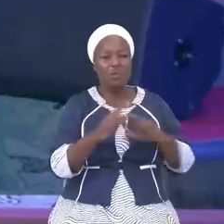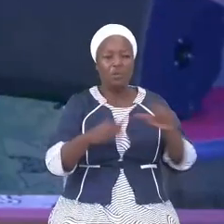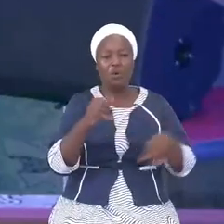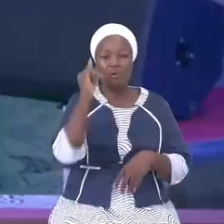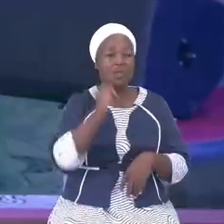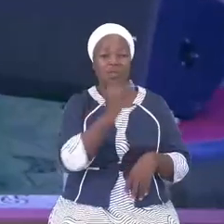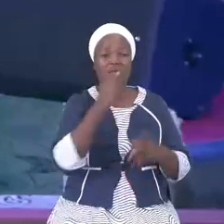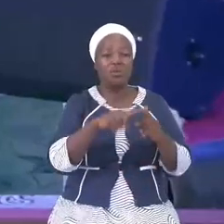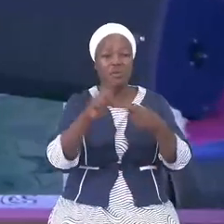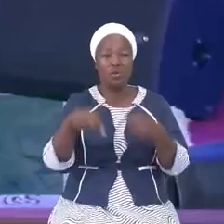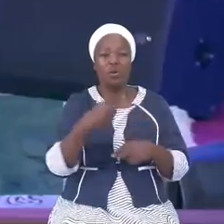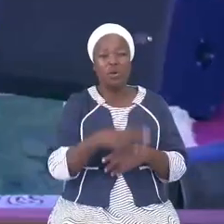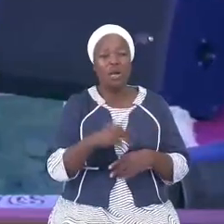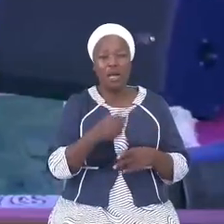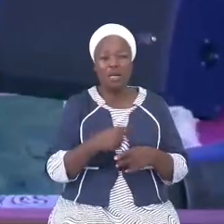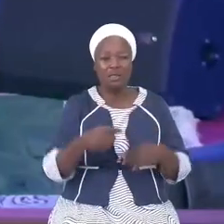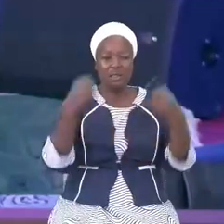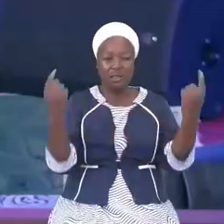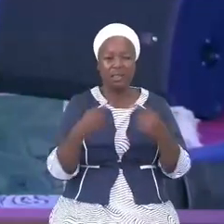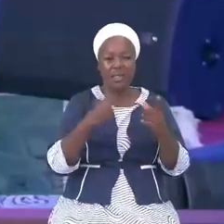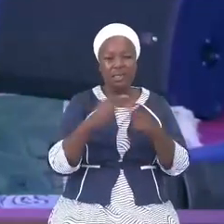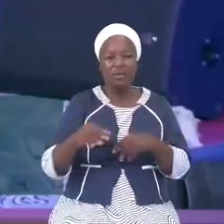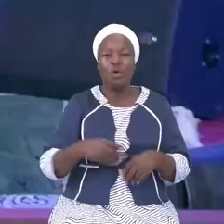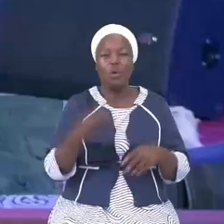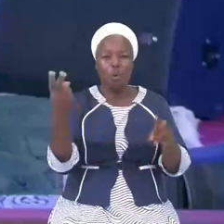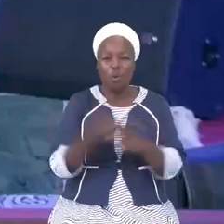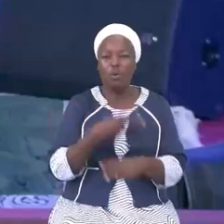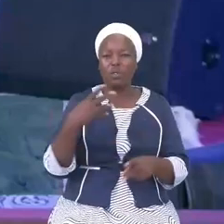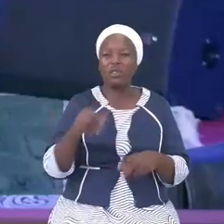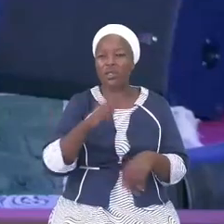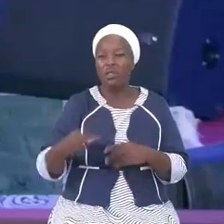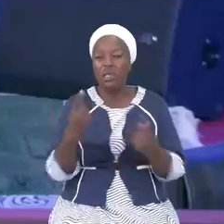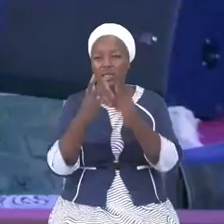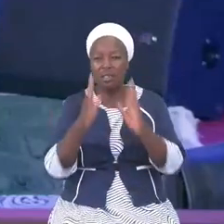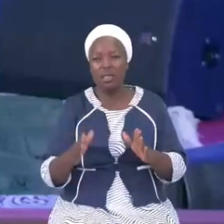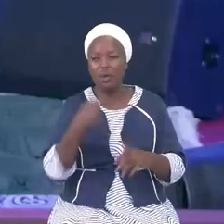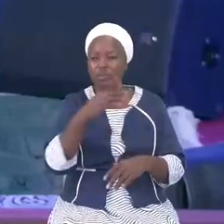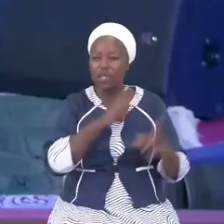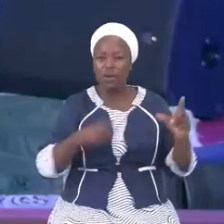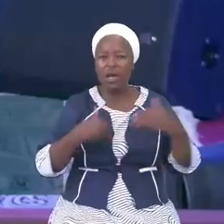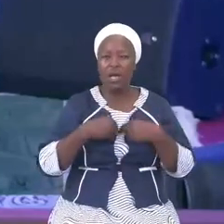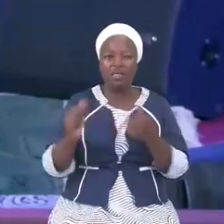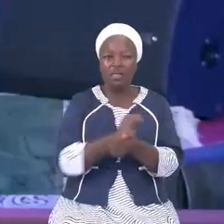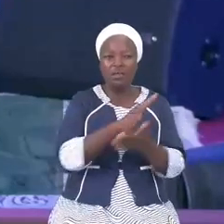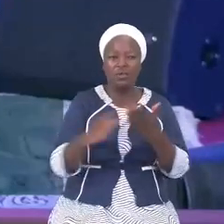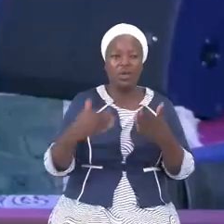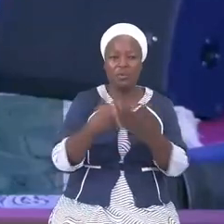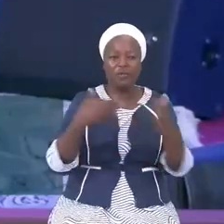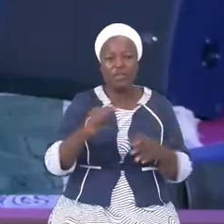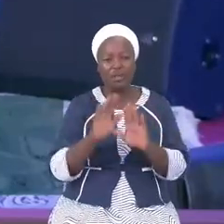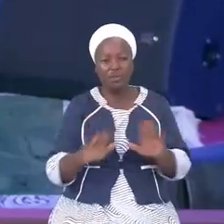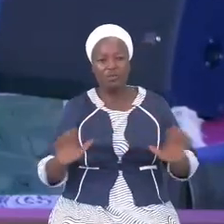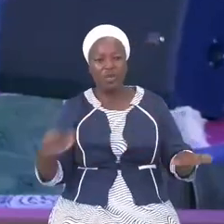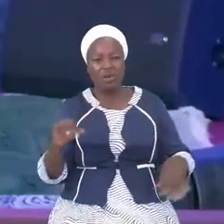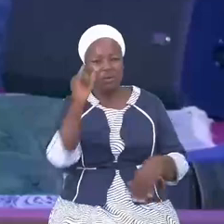Mais Manassé fut cause que Juda et les habitants de Jérusalem s'égarèrent et firent le mal plus que les anciens que l'Éternel avait